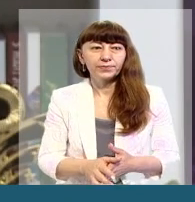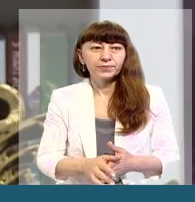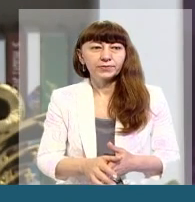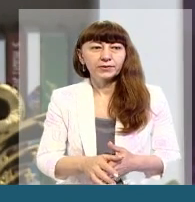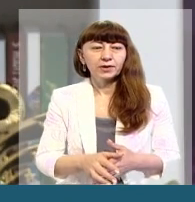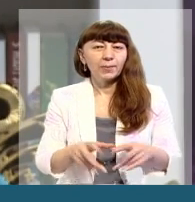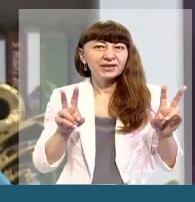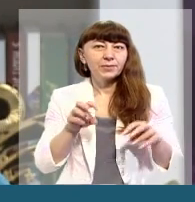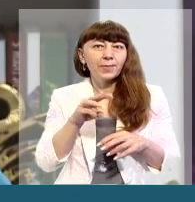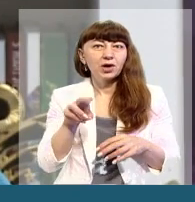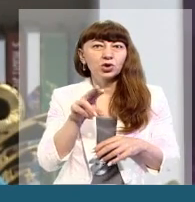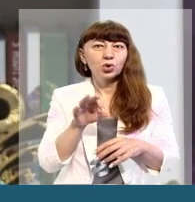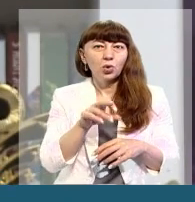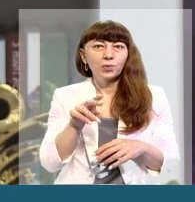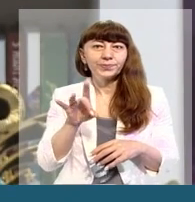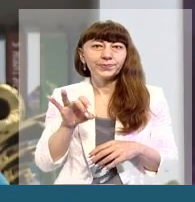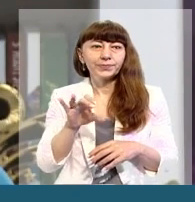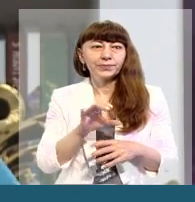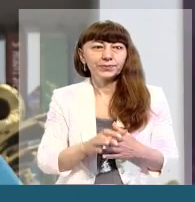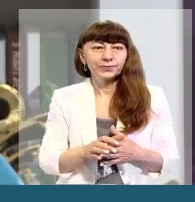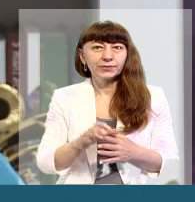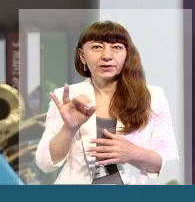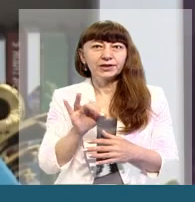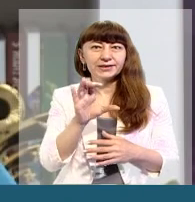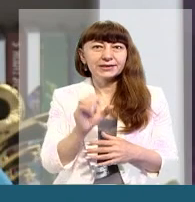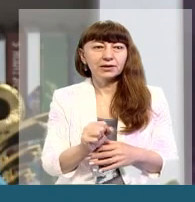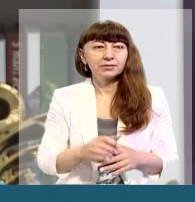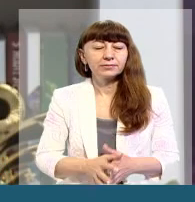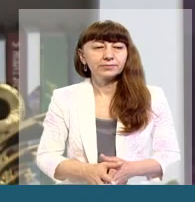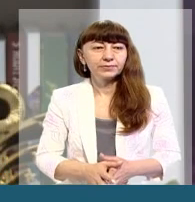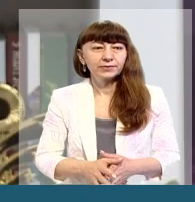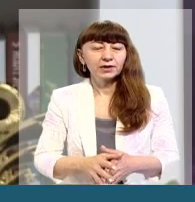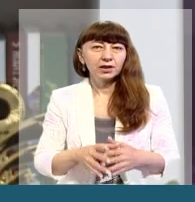ПИЗА, и также исходя из, в